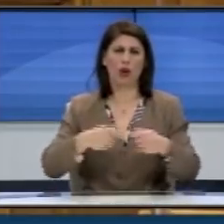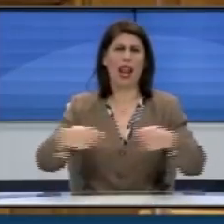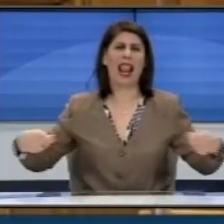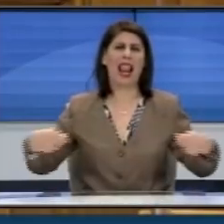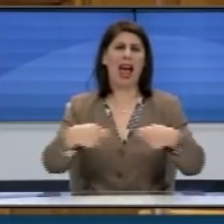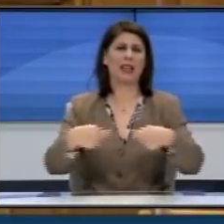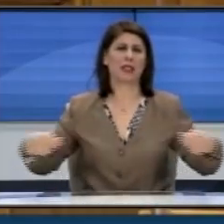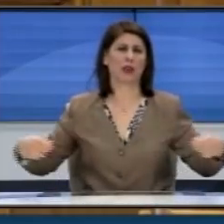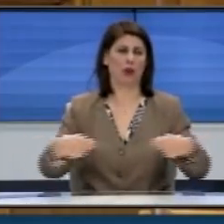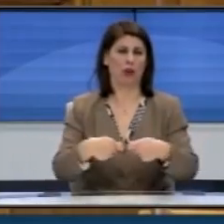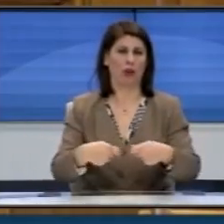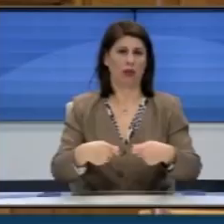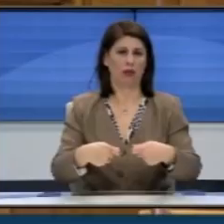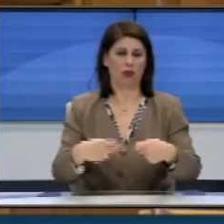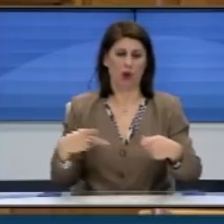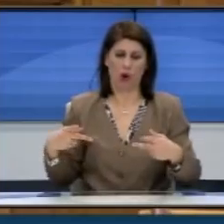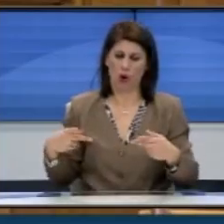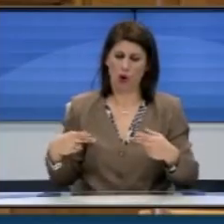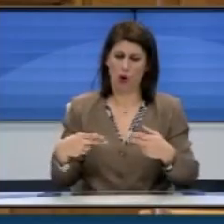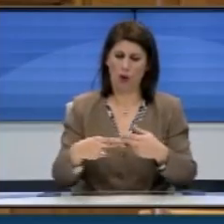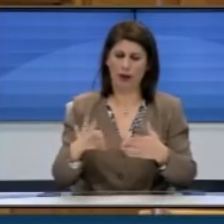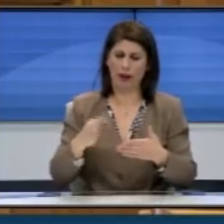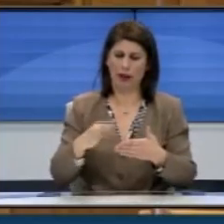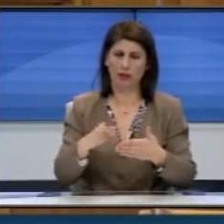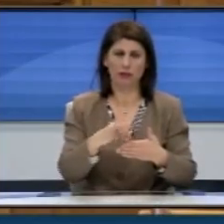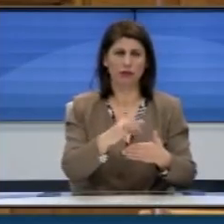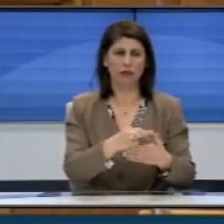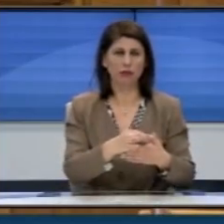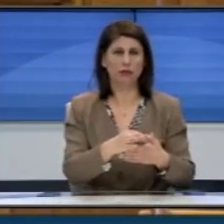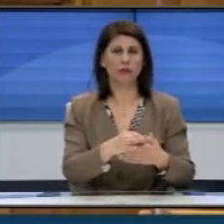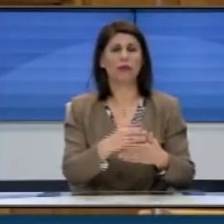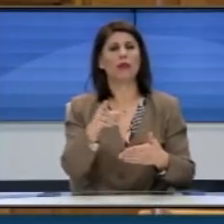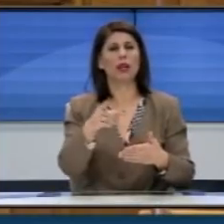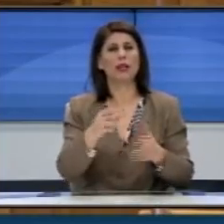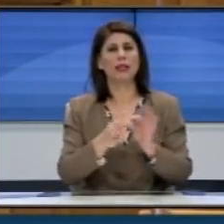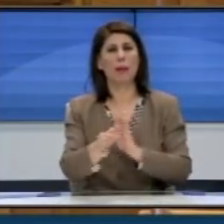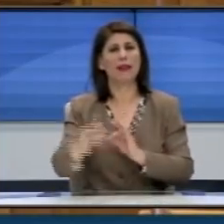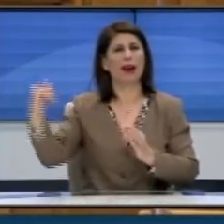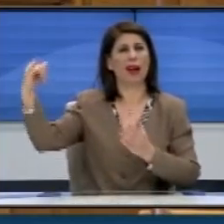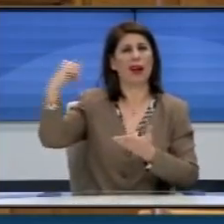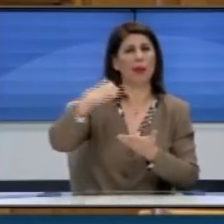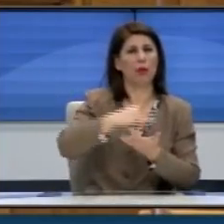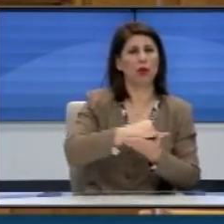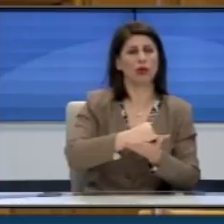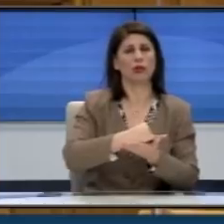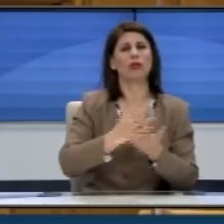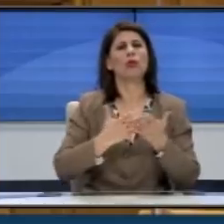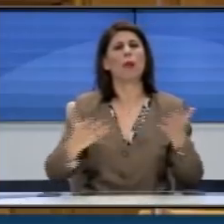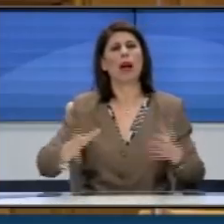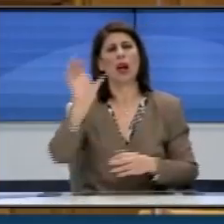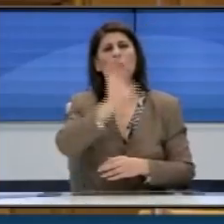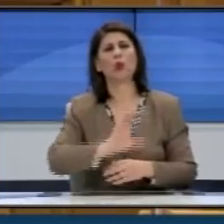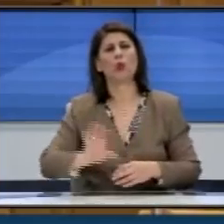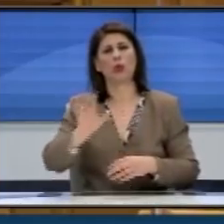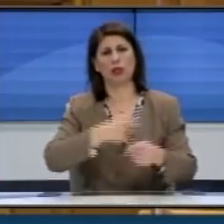λάστιχο, πρωτόκολλα κομμένα και ραμμένα στα μέτρα των αεροπορικών εταιριών των μεγάλων